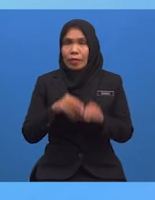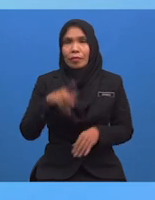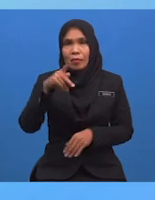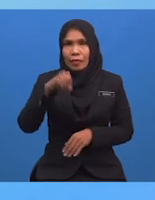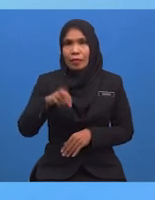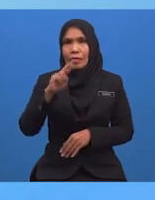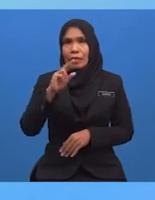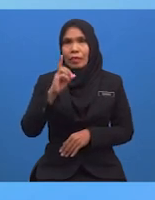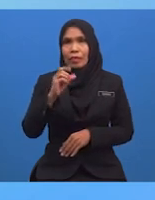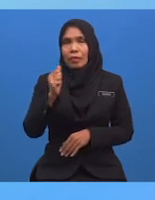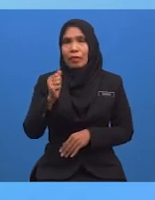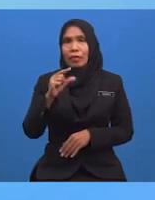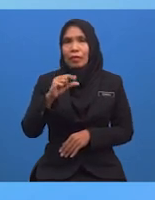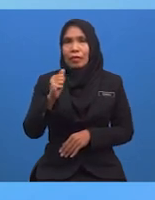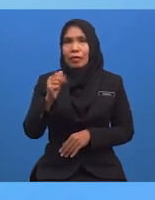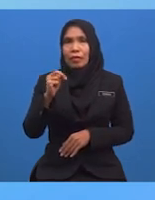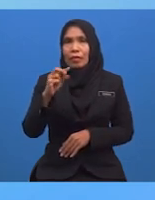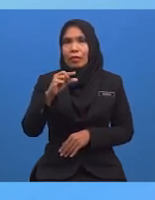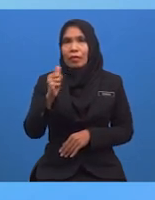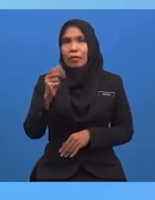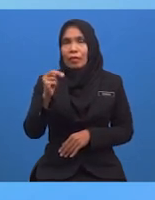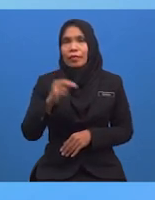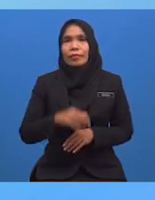Kesannya, penawaran wang berkurangan.